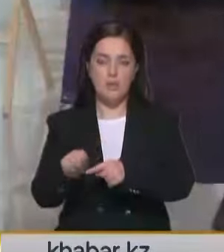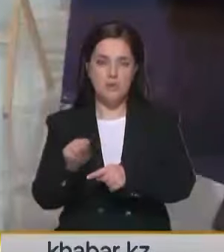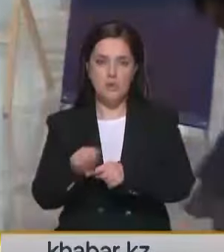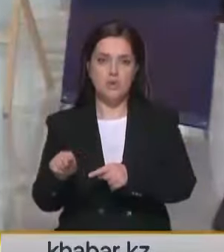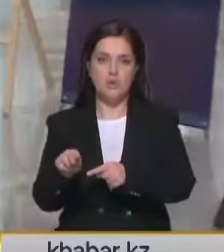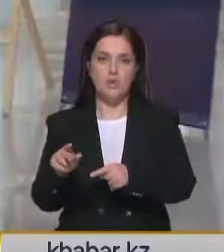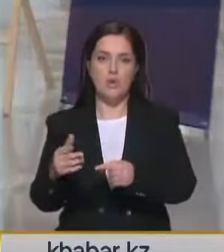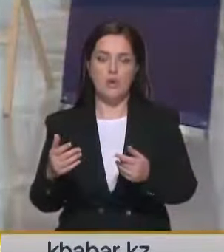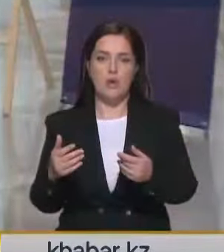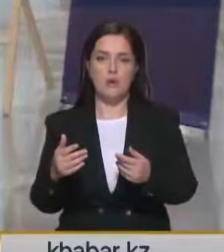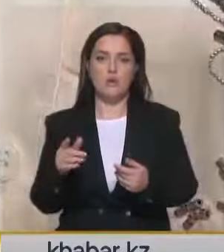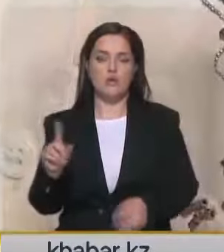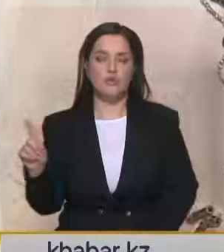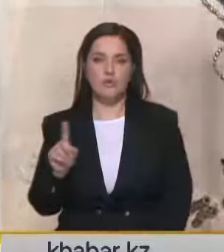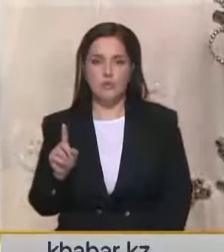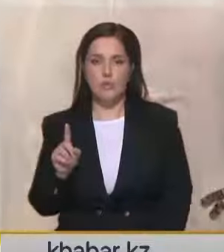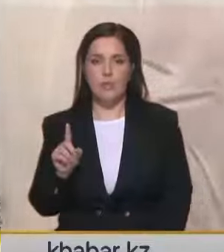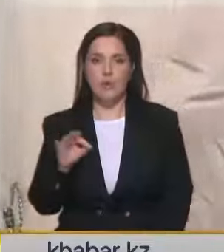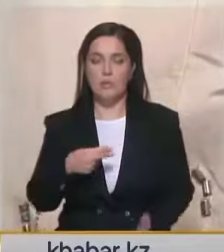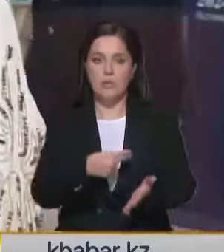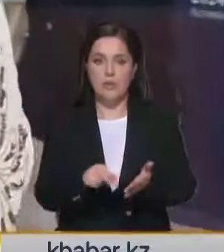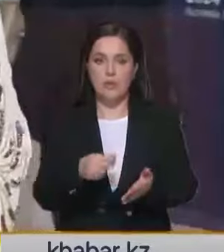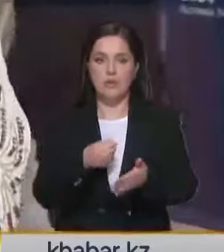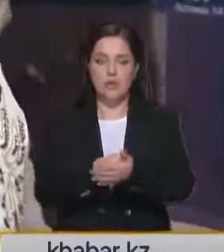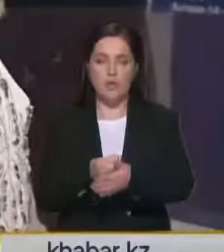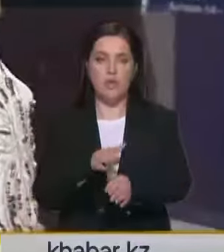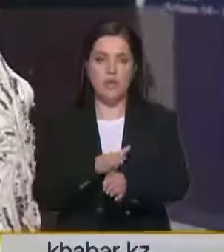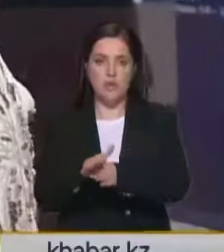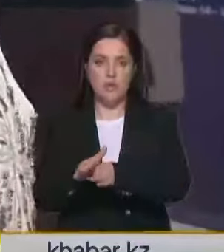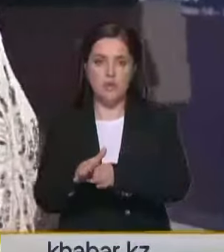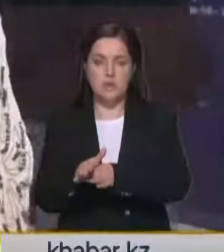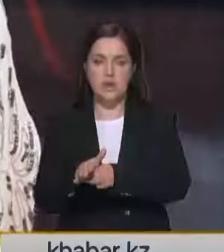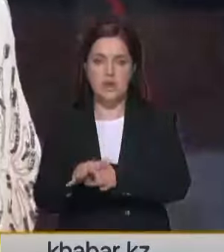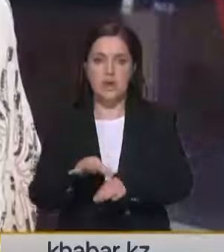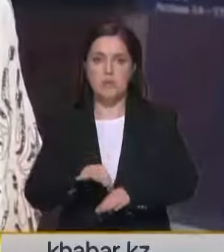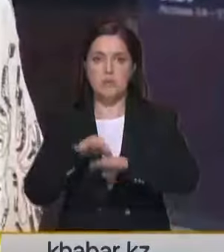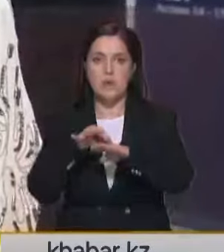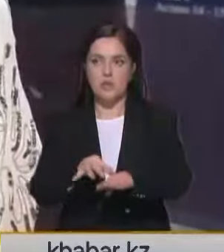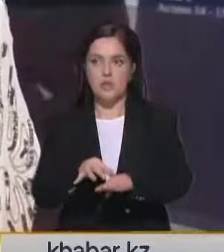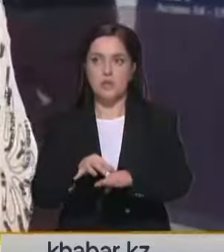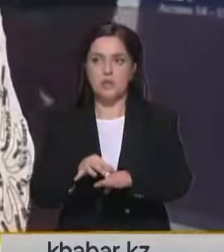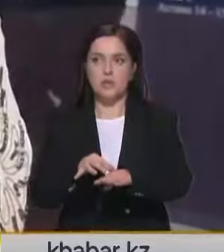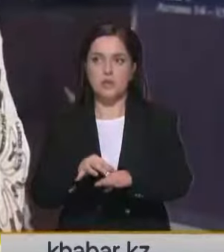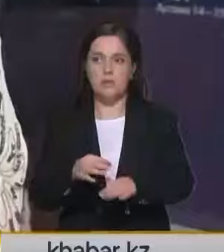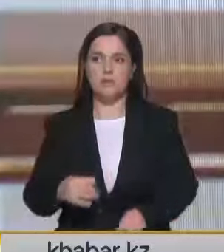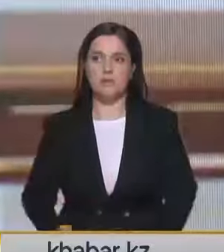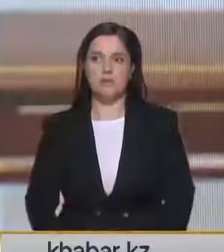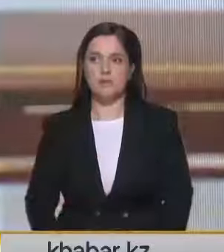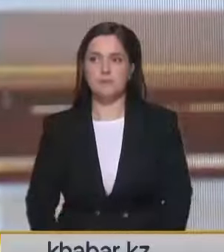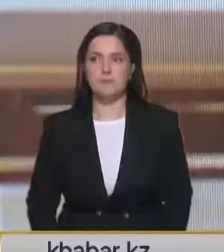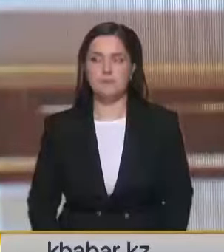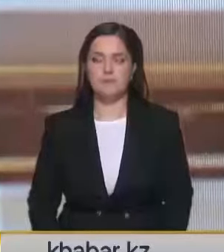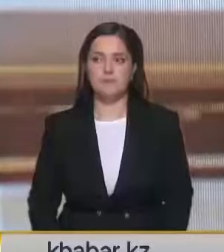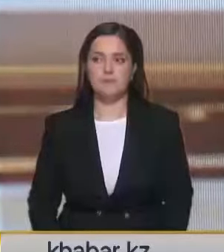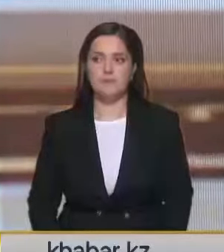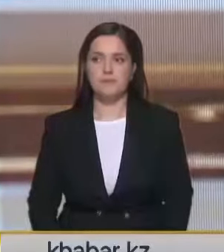сделать какой-то продукт, чтобы от покупки до реализации этого продукта сопровождать их, помогать им в этом.